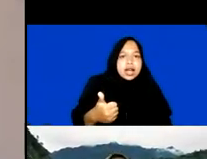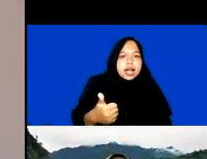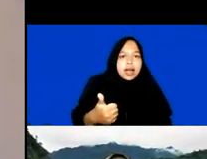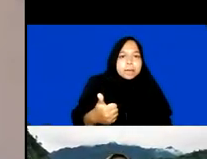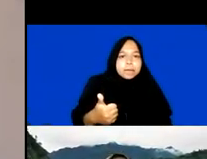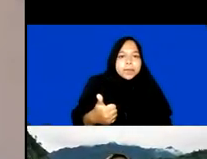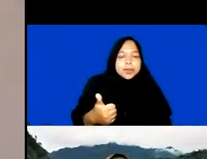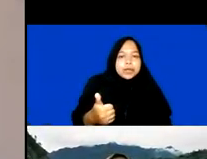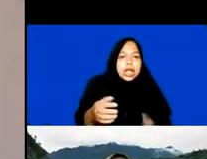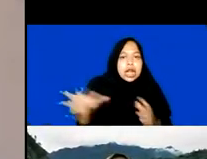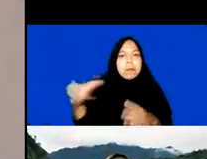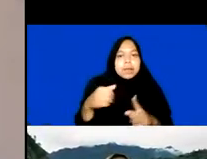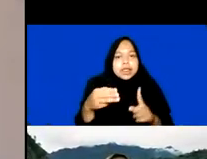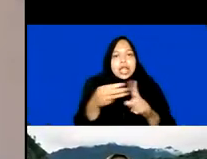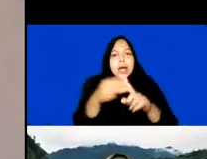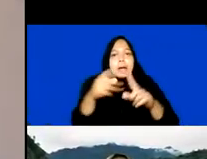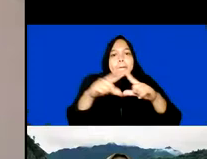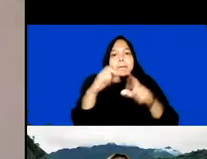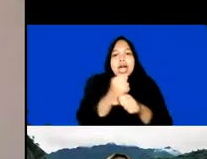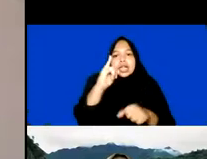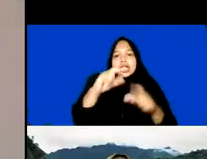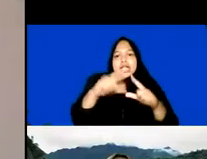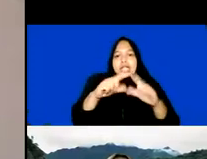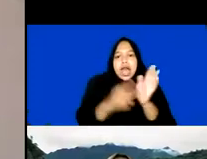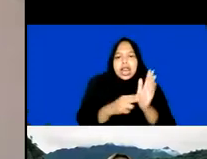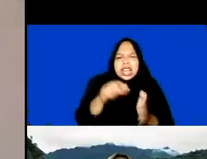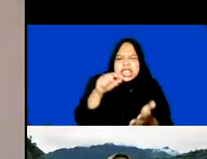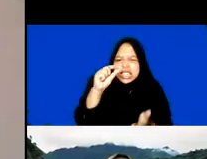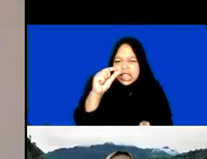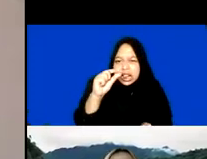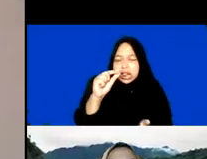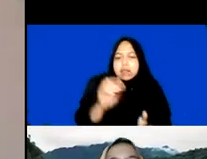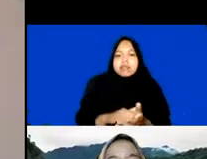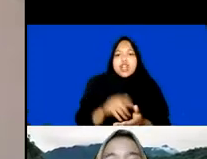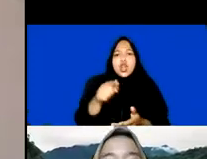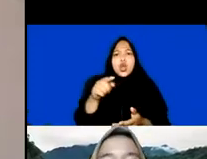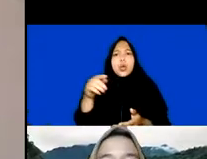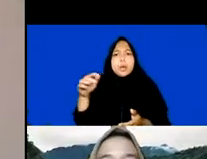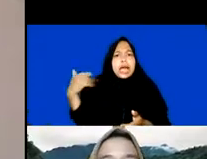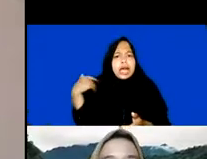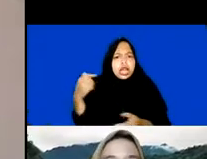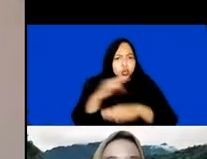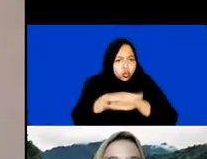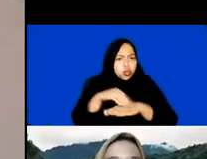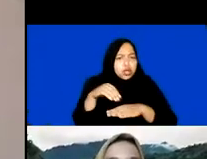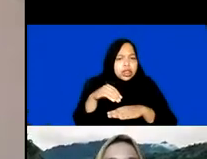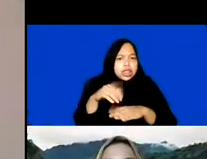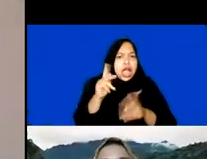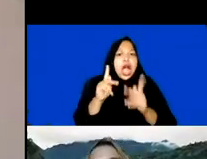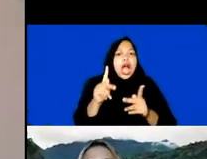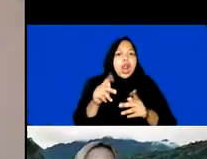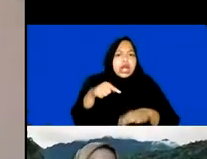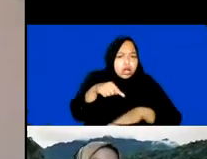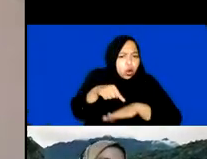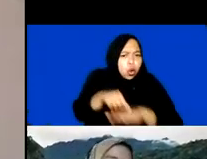bagian-bagian yang kecil gitu, cuman yang kelemahannya kalau kulit kan elastis, jadi lama-lama ketika mungkin terdorong dari bagian sebaliknya,